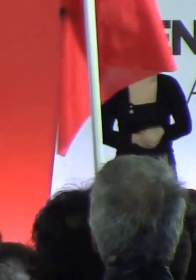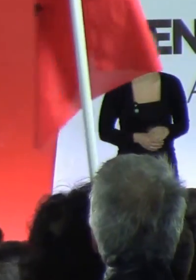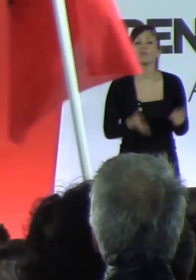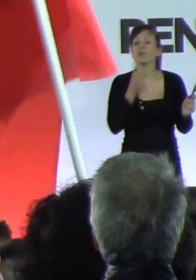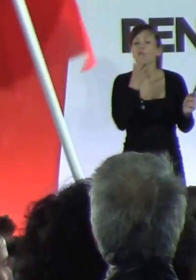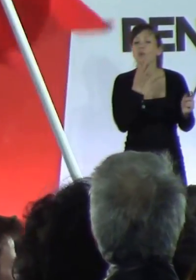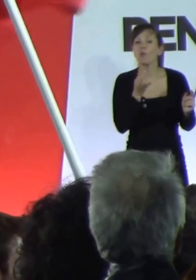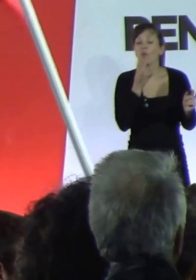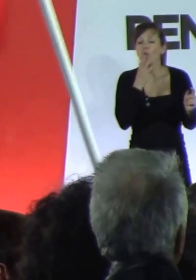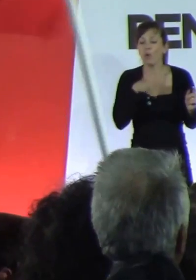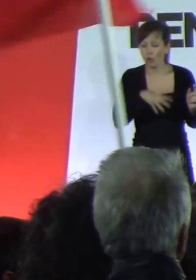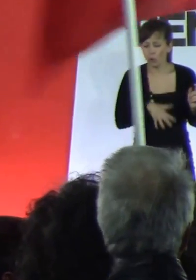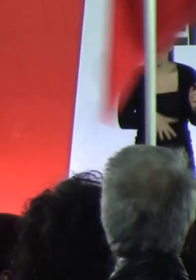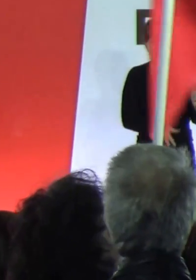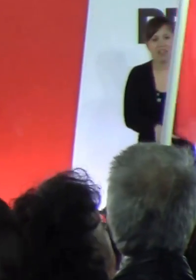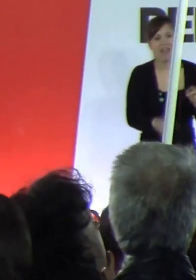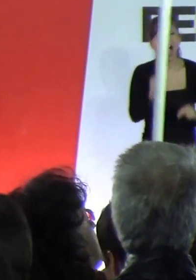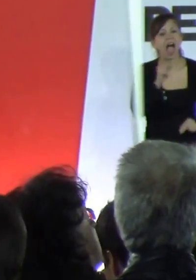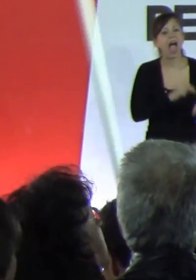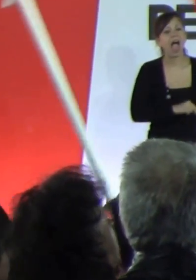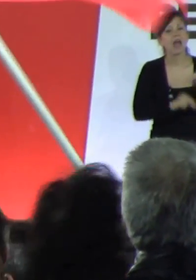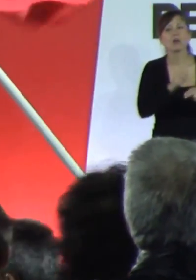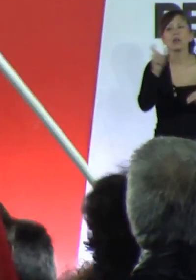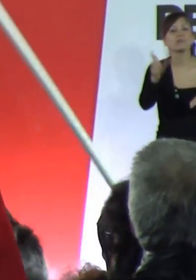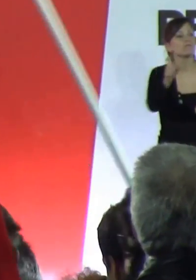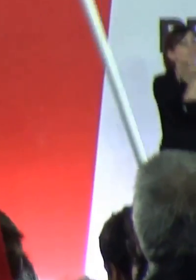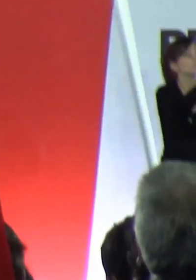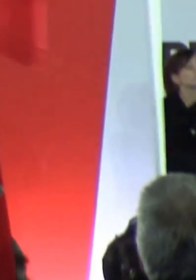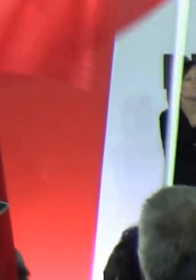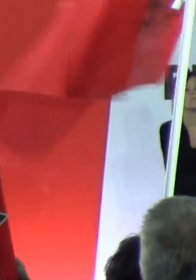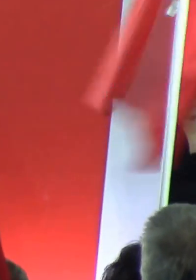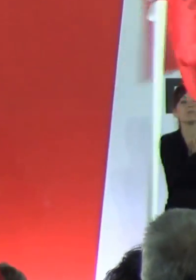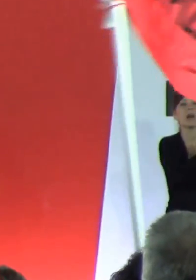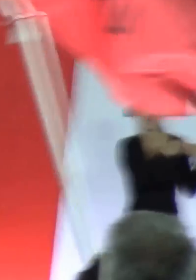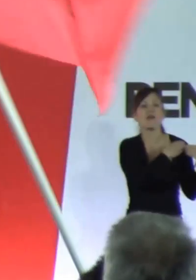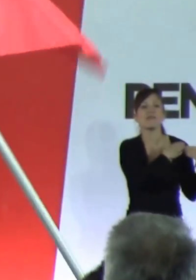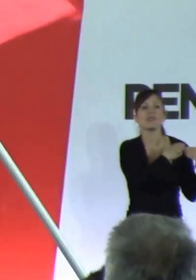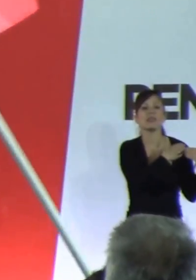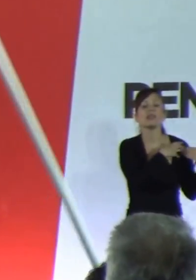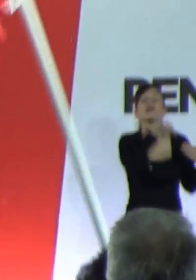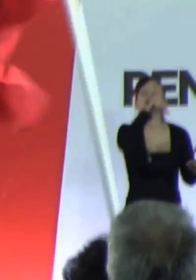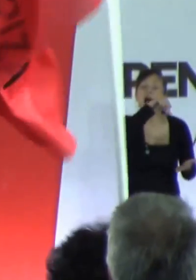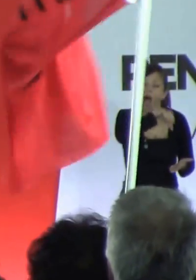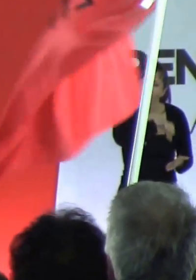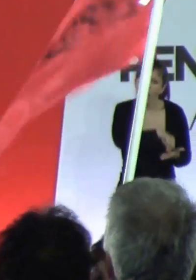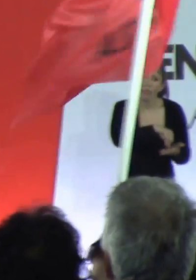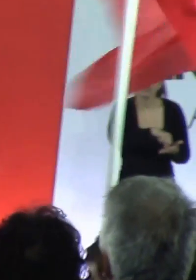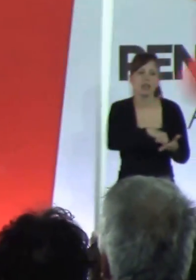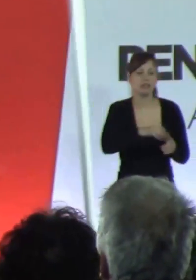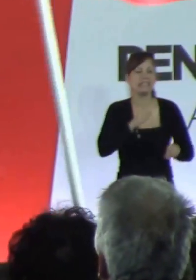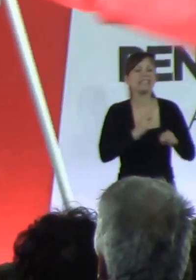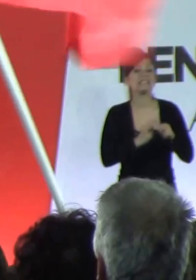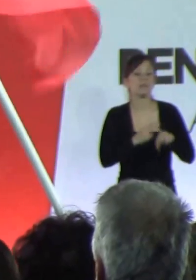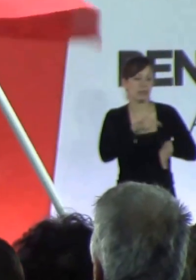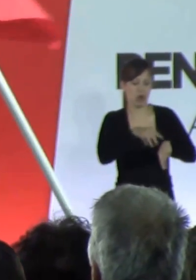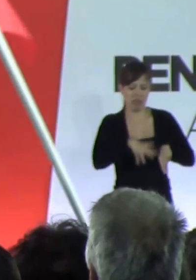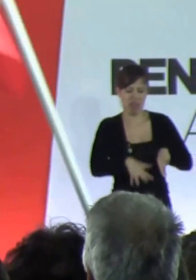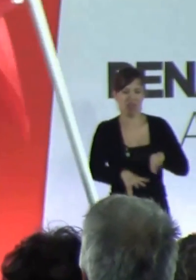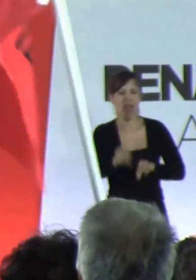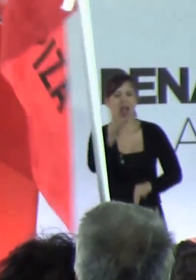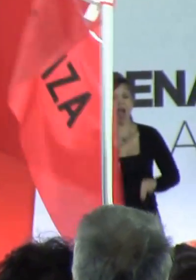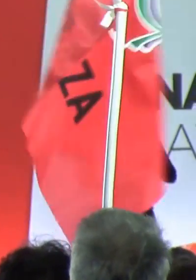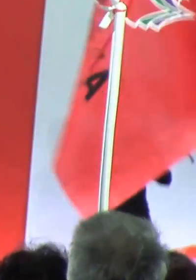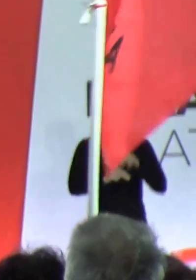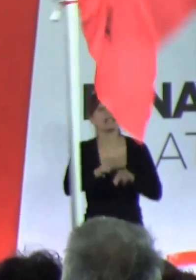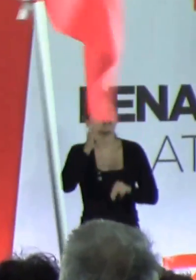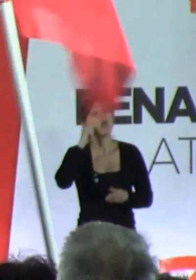Γιατί έχει φτάσει η ώρα των πολιτών. Έχει φτάσει η ώρα της Αττικής, μιας Αττικής με πολλά